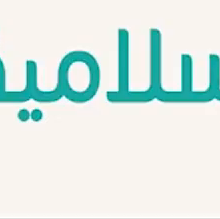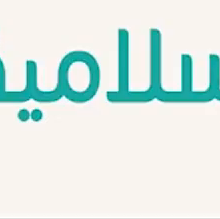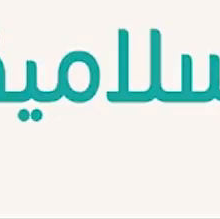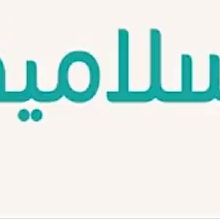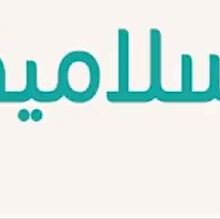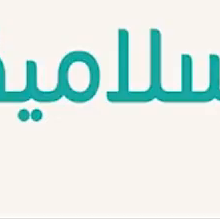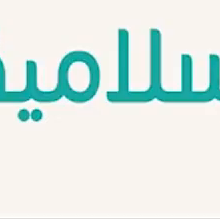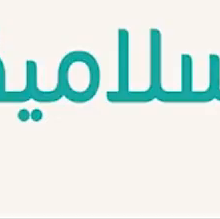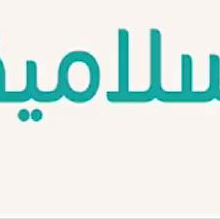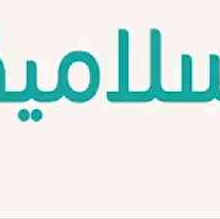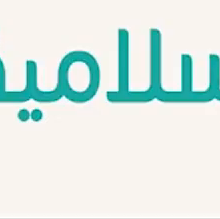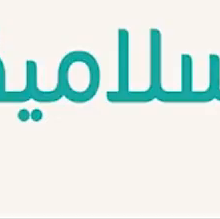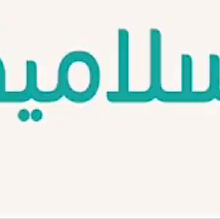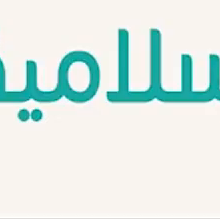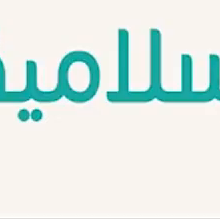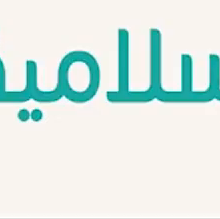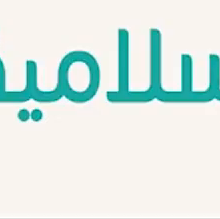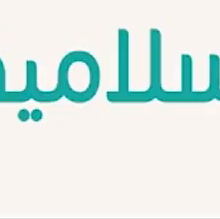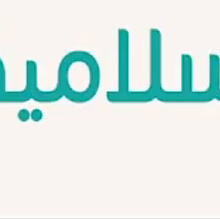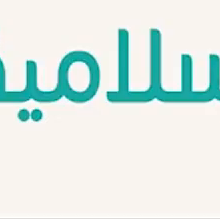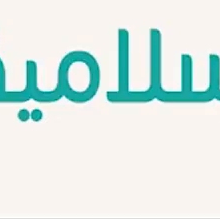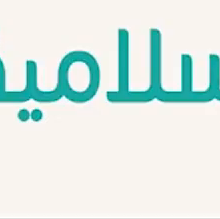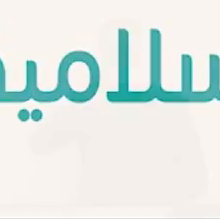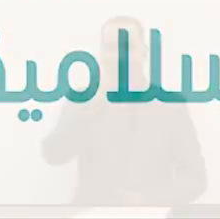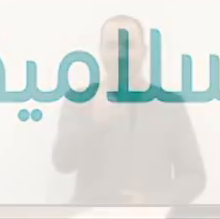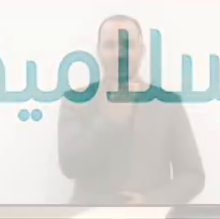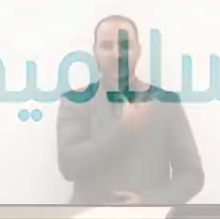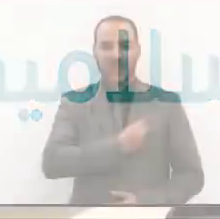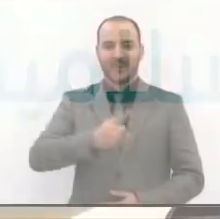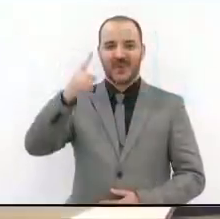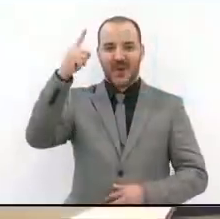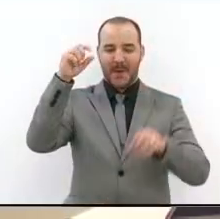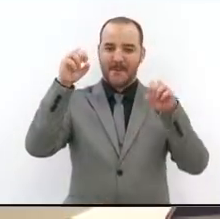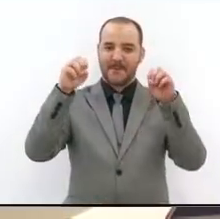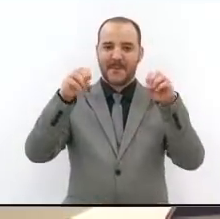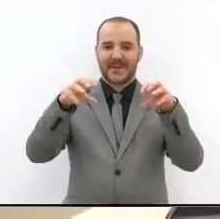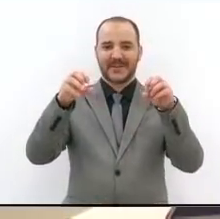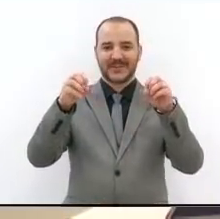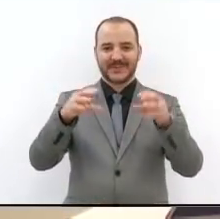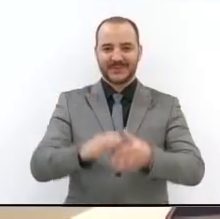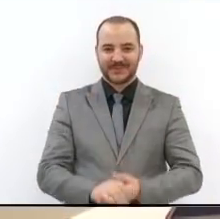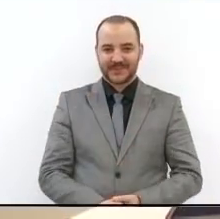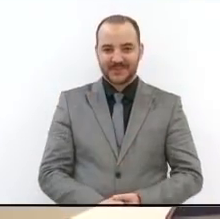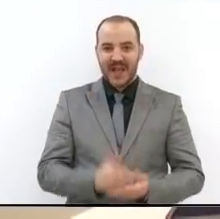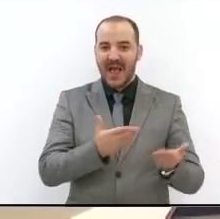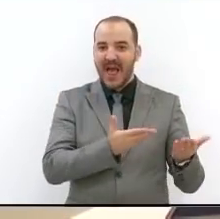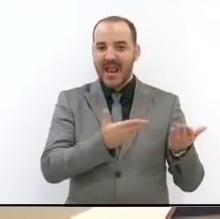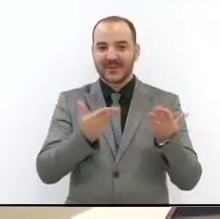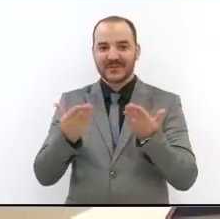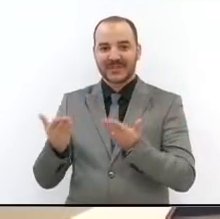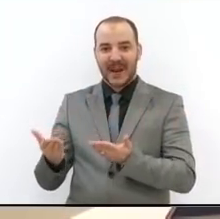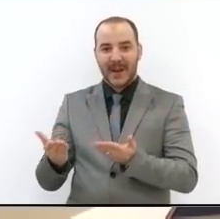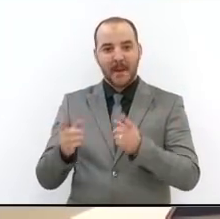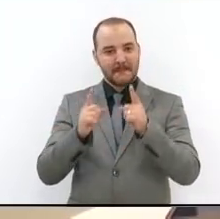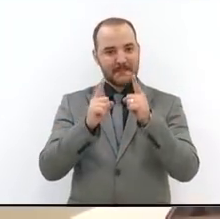أبنائي طلاب الصف الثاني، السلام عليكم ورحمة الله تعالى وبركاته. أهلا ومرحبا